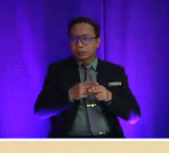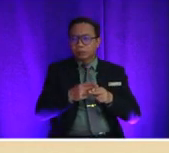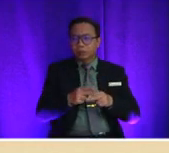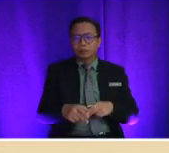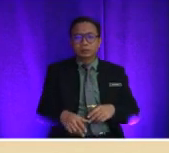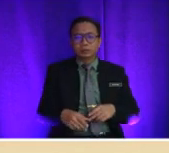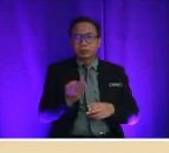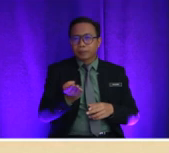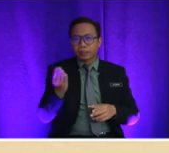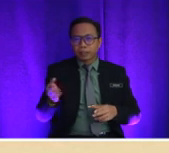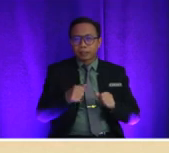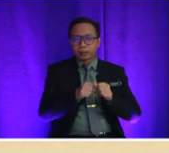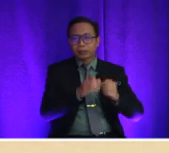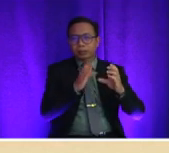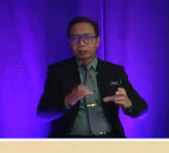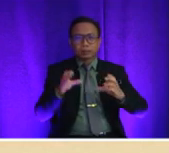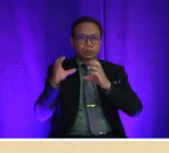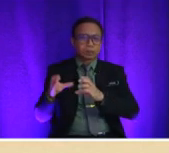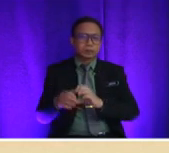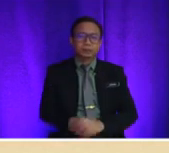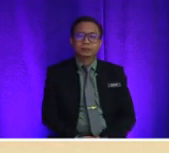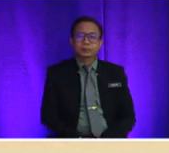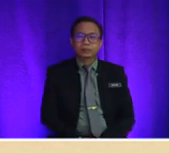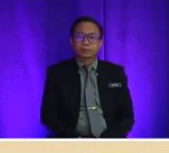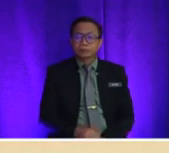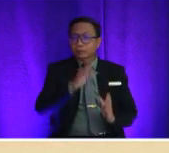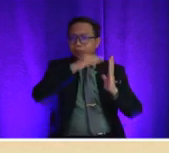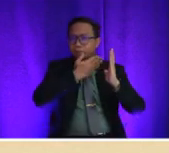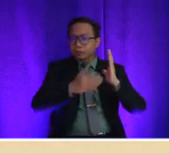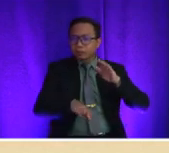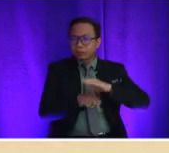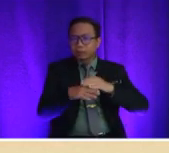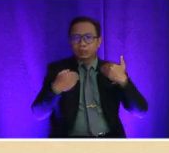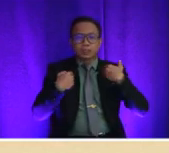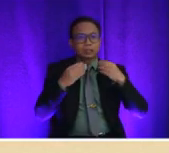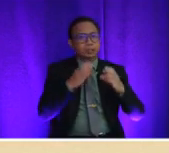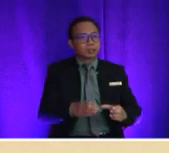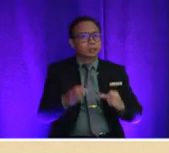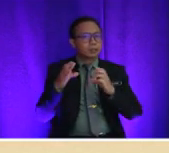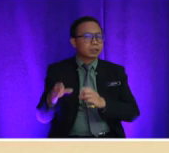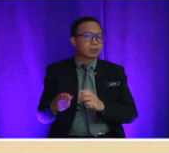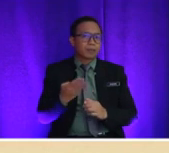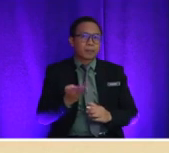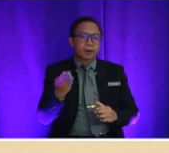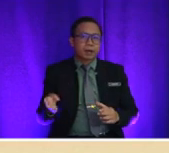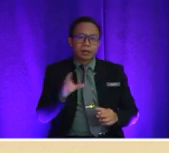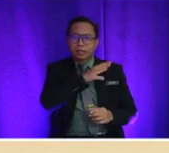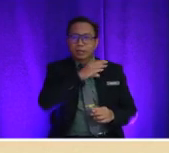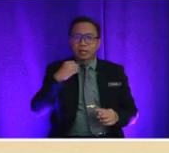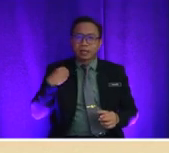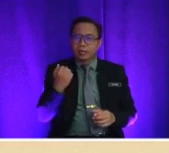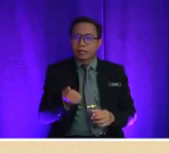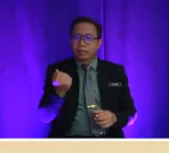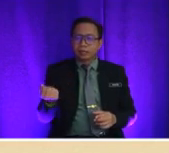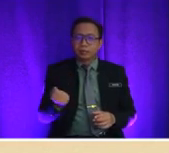bahan tersebut mikut kategori dimana dibawa jadwal bawah ada kategori dia yaitu bahan dan juga peralatan baik